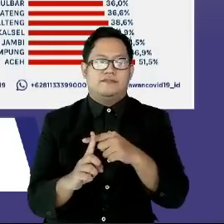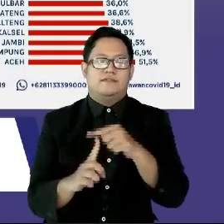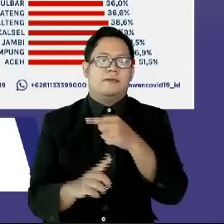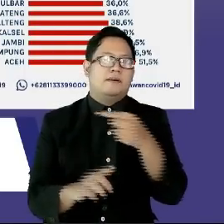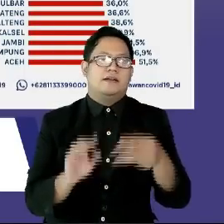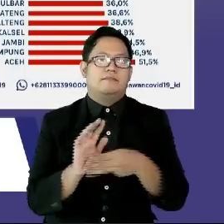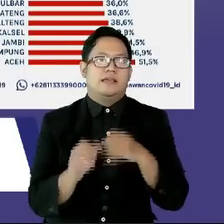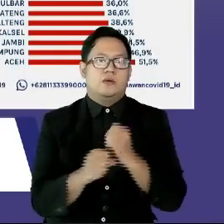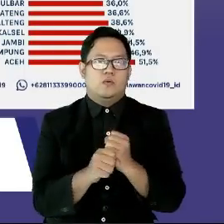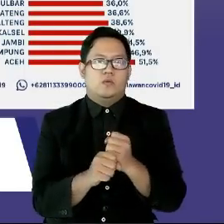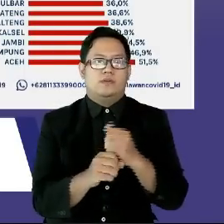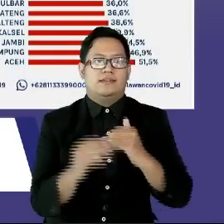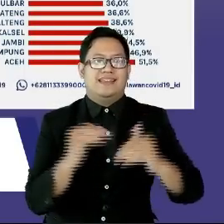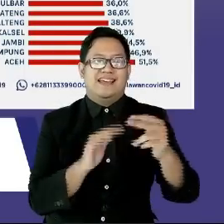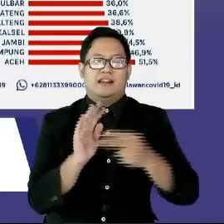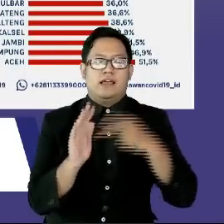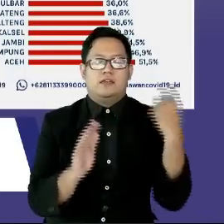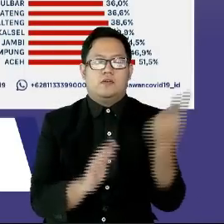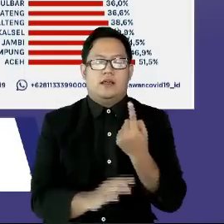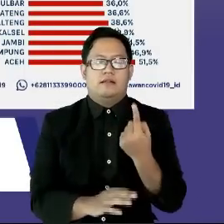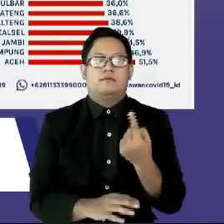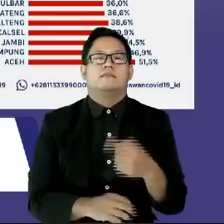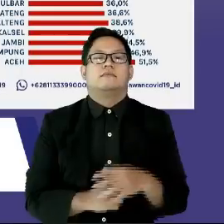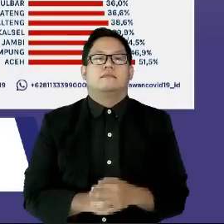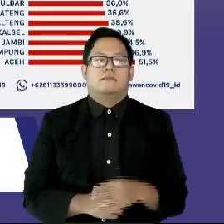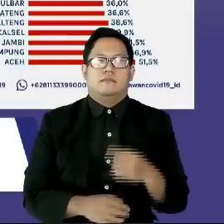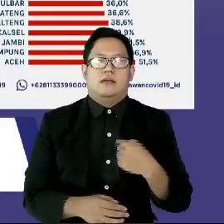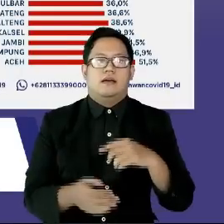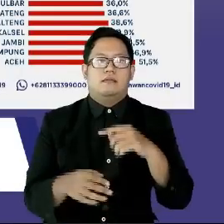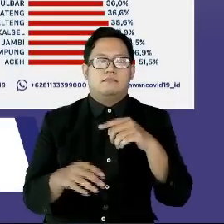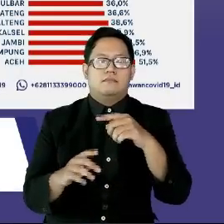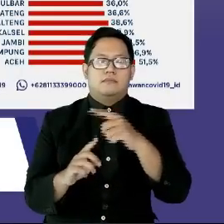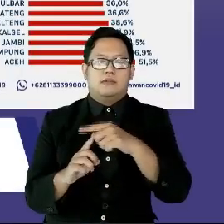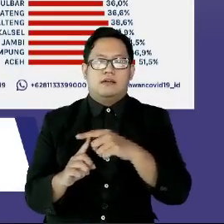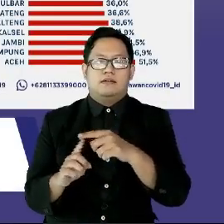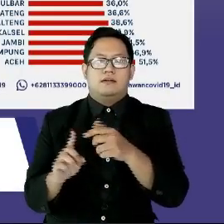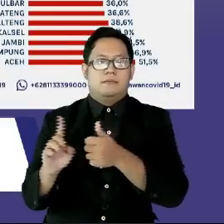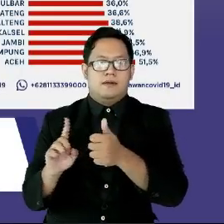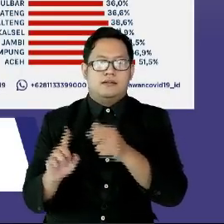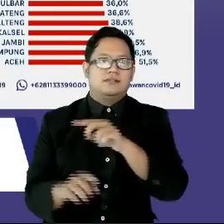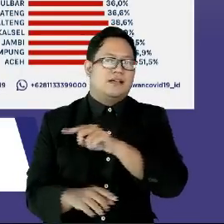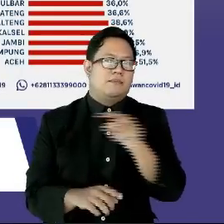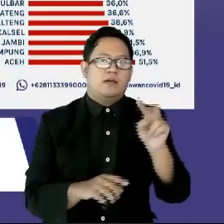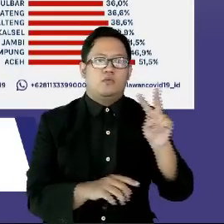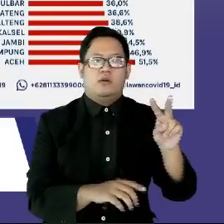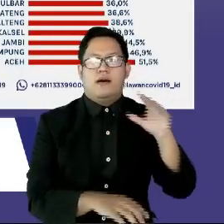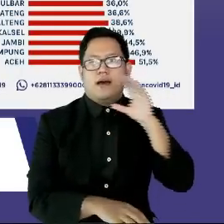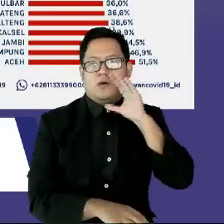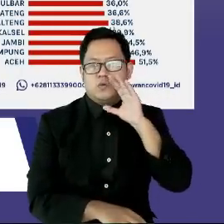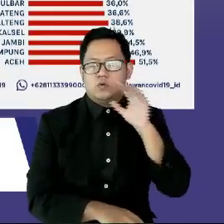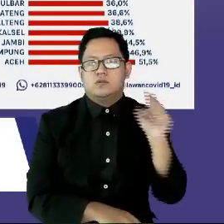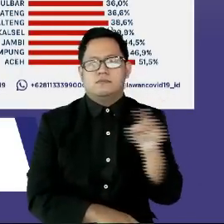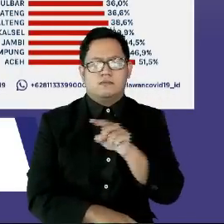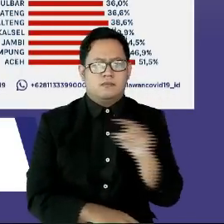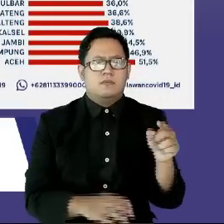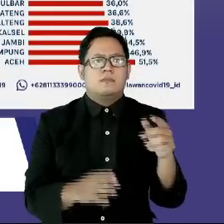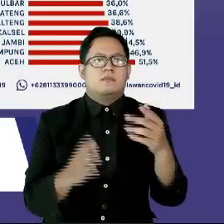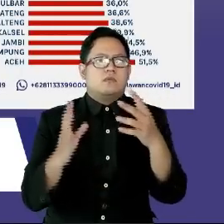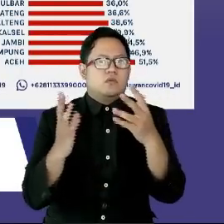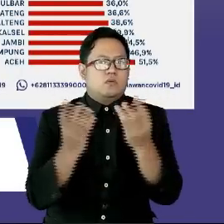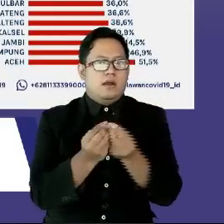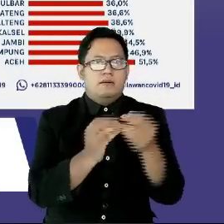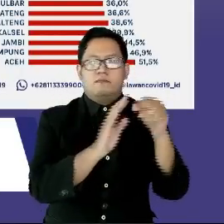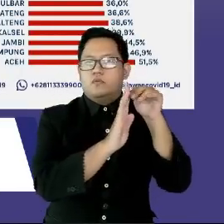nasional, maka pada periode tanggal 16 sampai dengan 22 Agustus, angkanya sudah turun dibandingkan